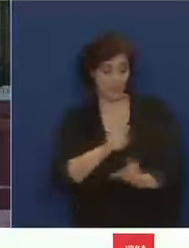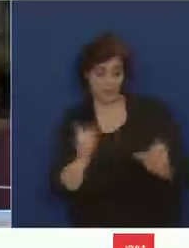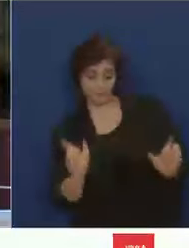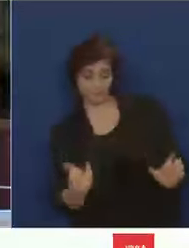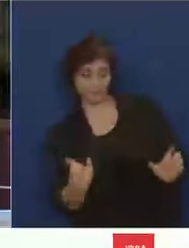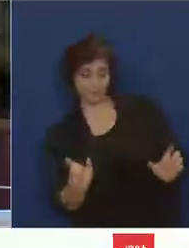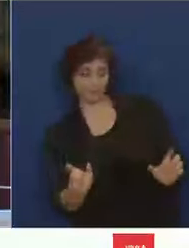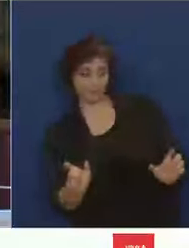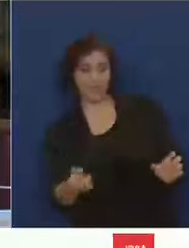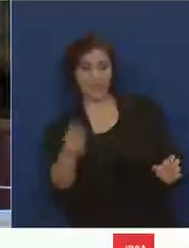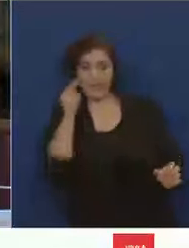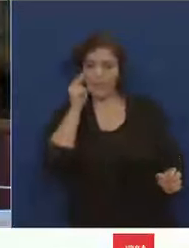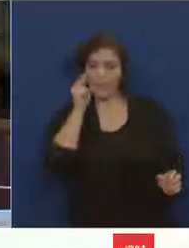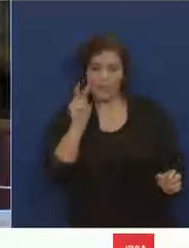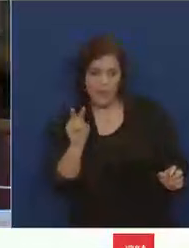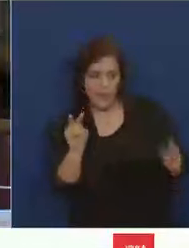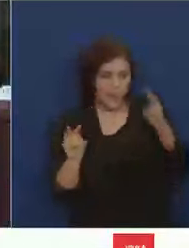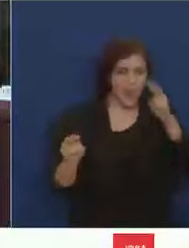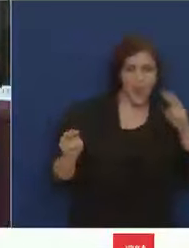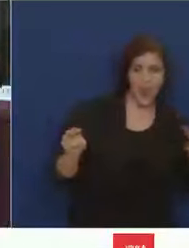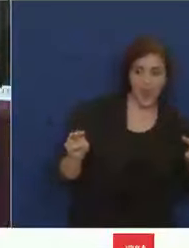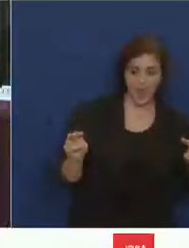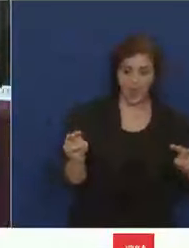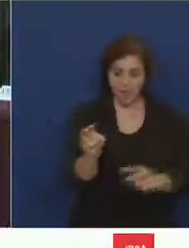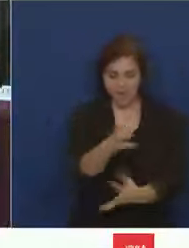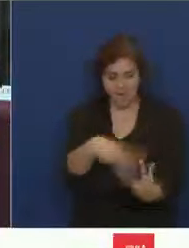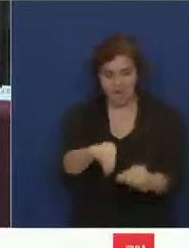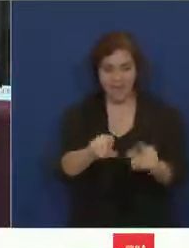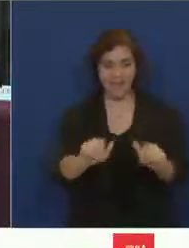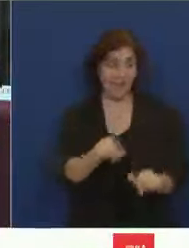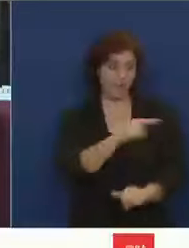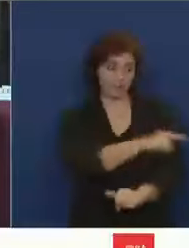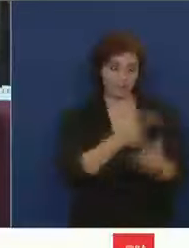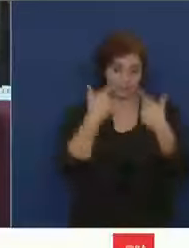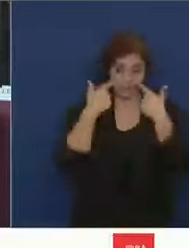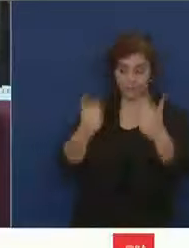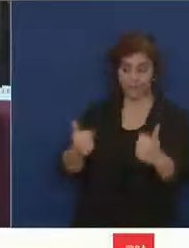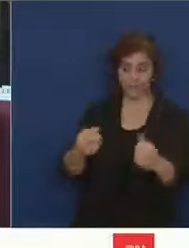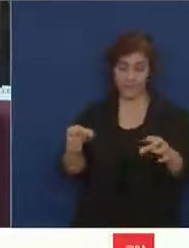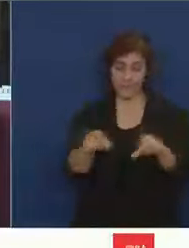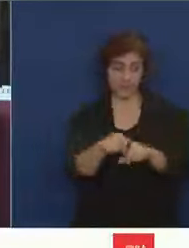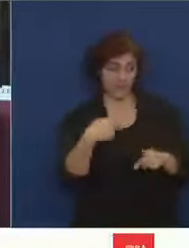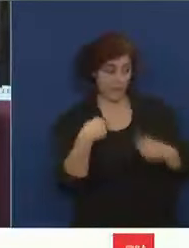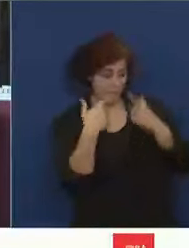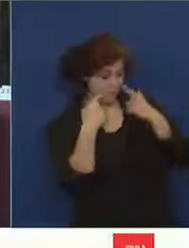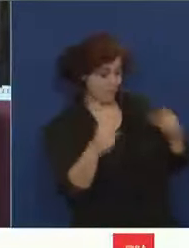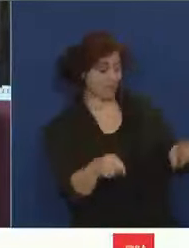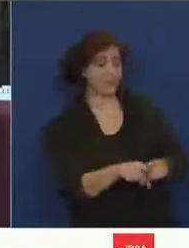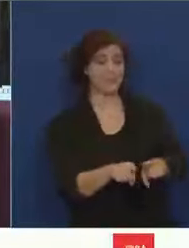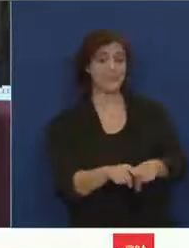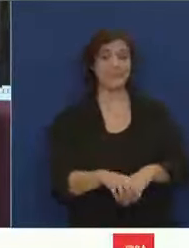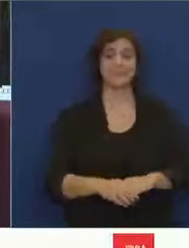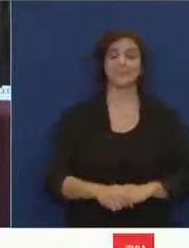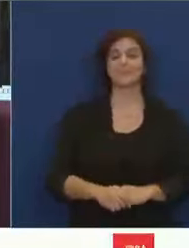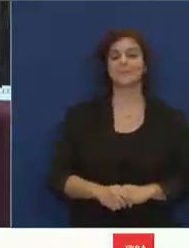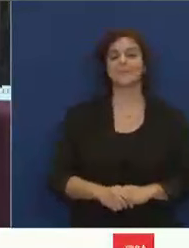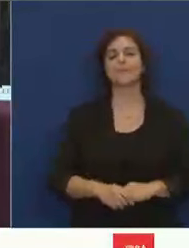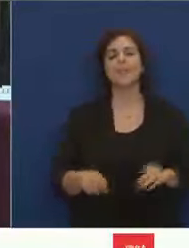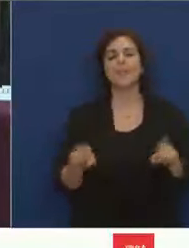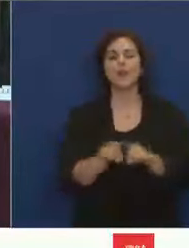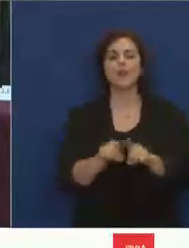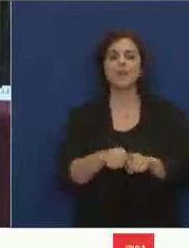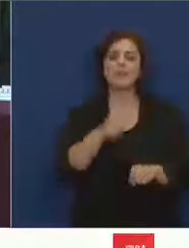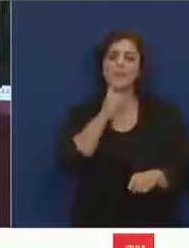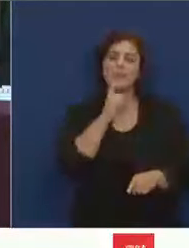nos 2 pères dieux, qu'il y a du deal, et vous le constaterez en même temps que moi. Par ailleurs, vous avez dit tout à l'heure que